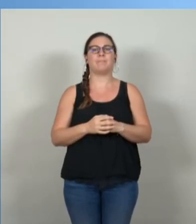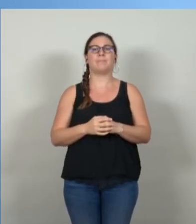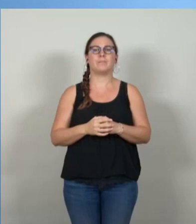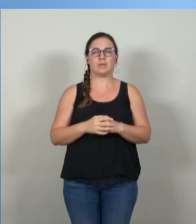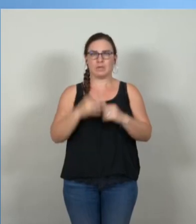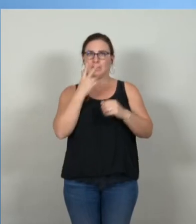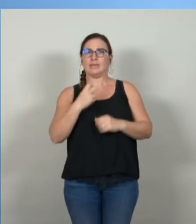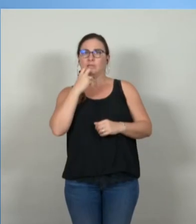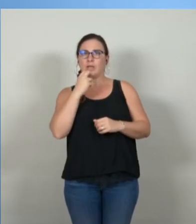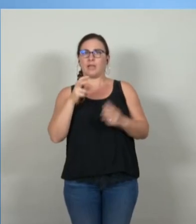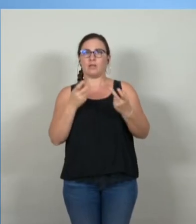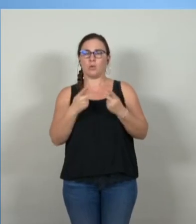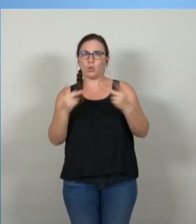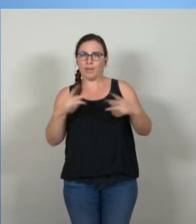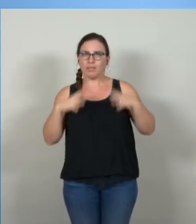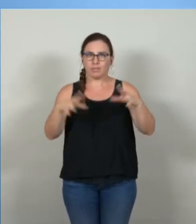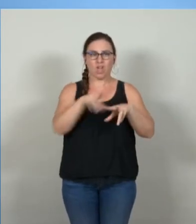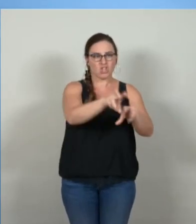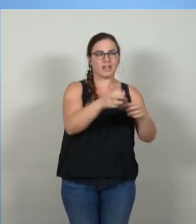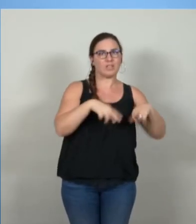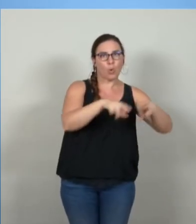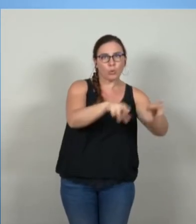citoyenne à travers les programmes jardins